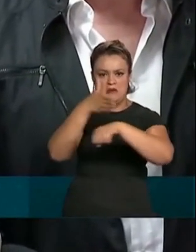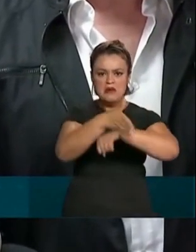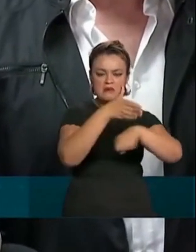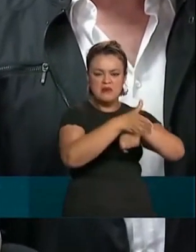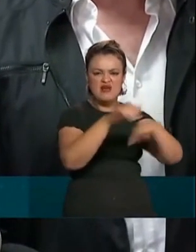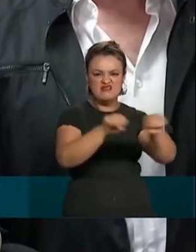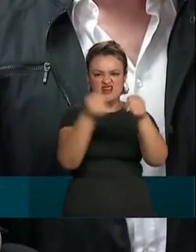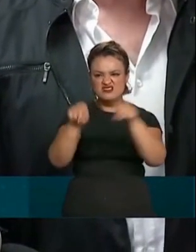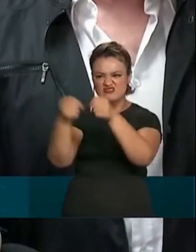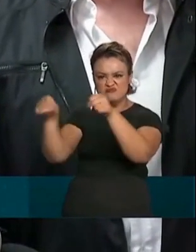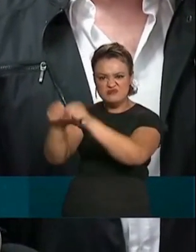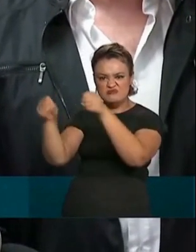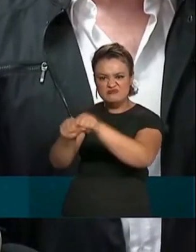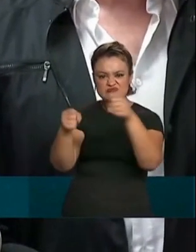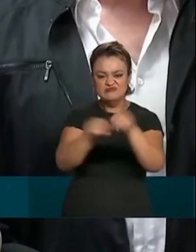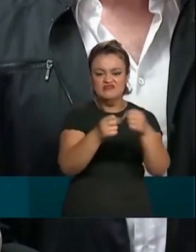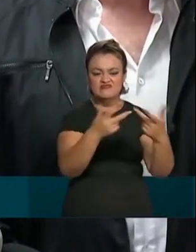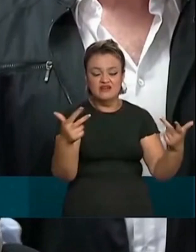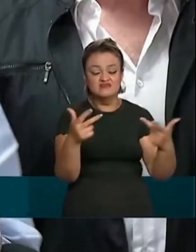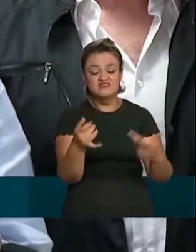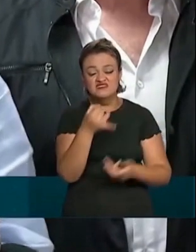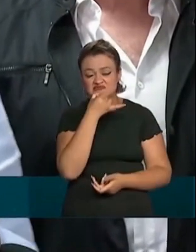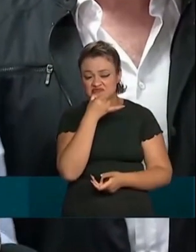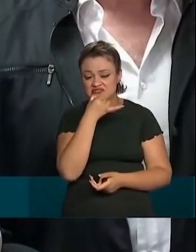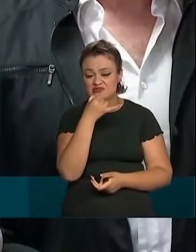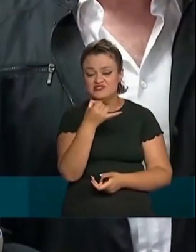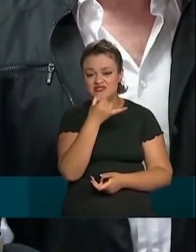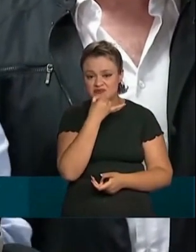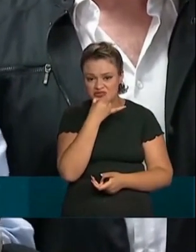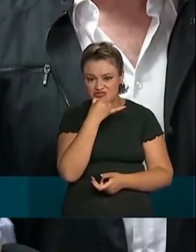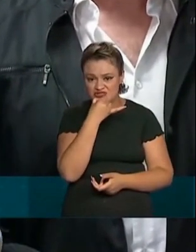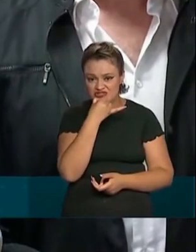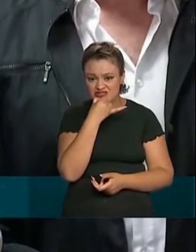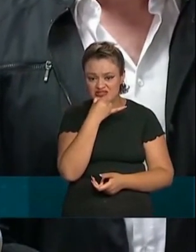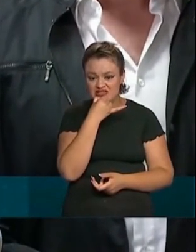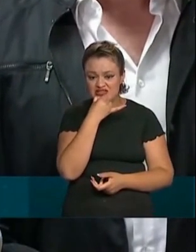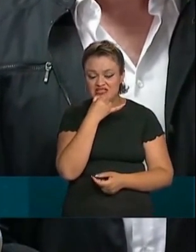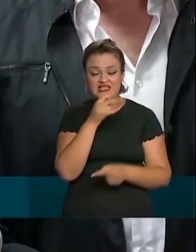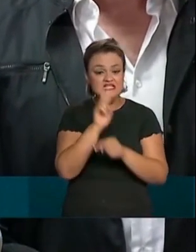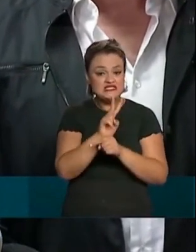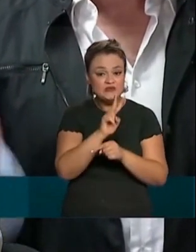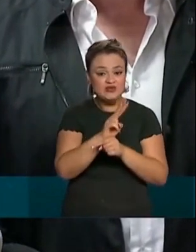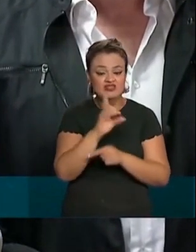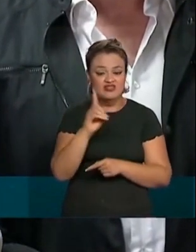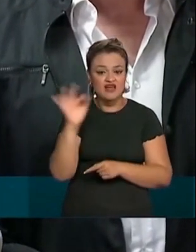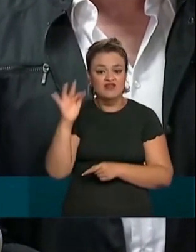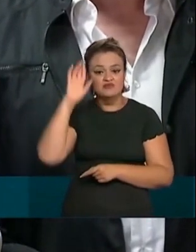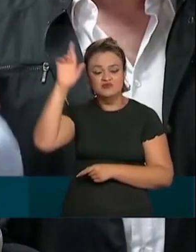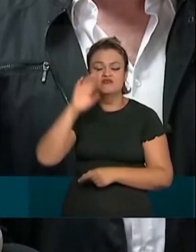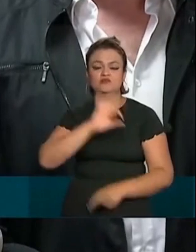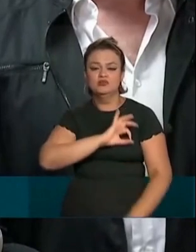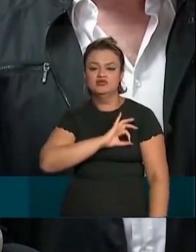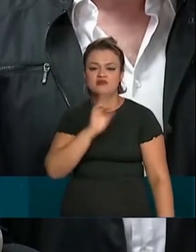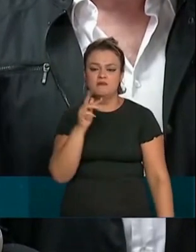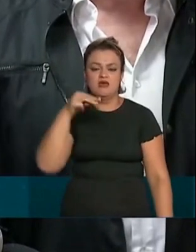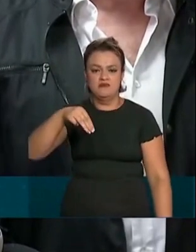Ils ont envahi les bâtiments et ont cassé beaucoup de choses. Et malheureusement, les forces de sécurité qui ont dû intervenir l'ont fait